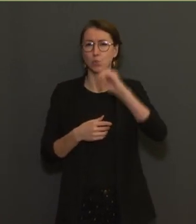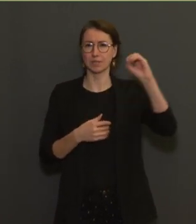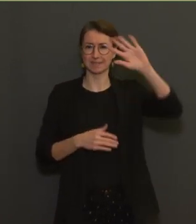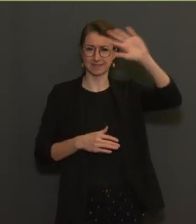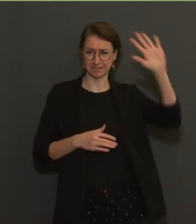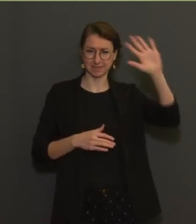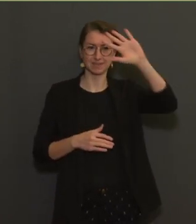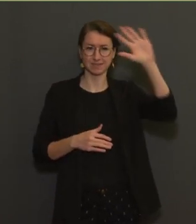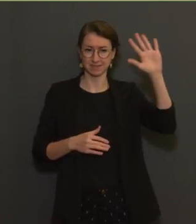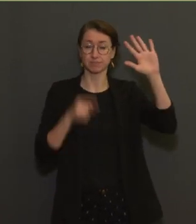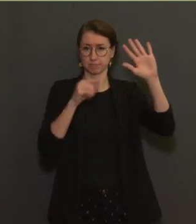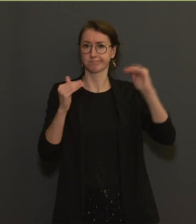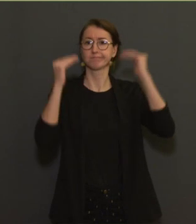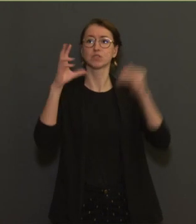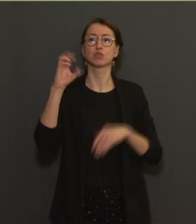d'augmentation.